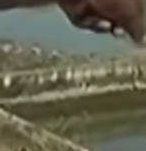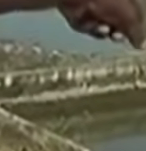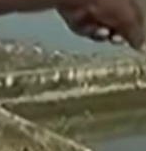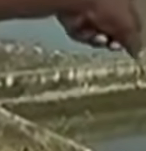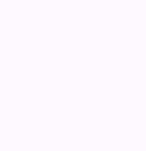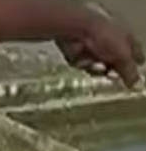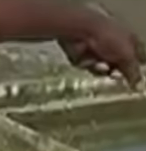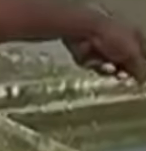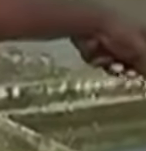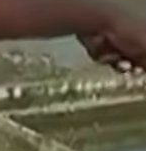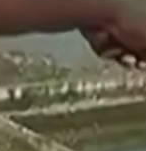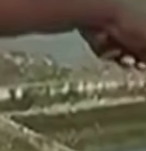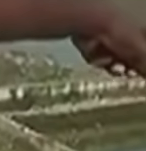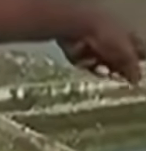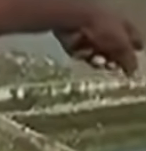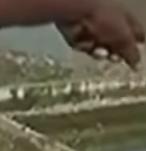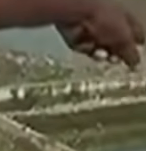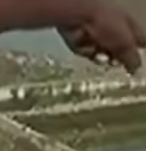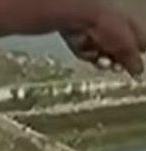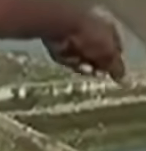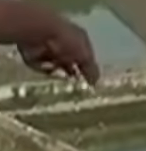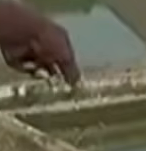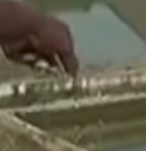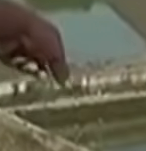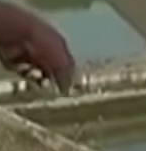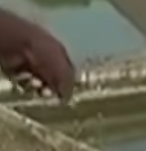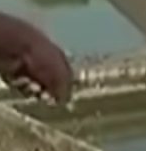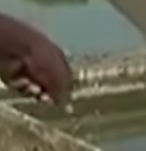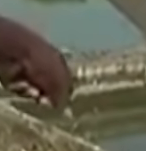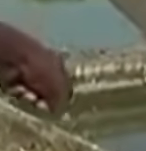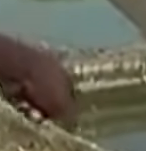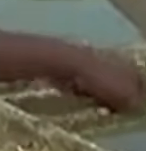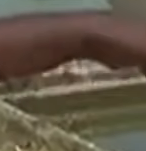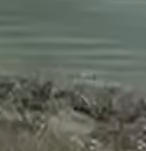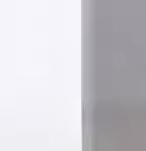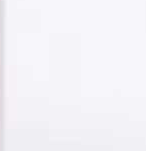යන්න උත්සවේ. මං අහන කලිසම ඇදගෙන දාවේ මුතුතුමා මේකට මාළු දාන්න කියලා.